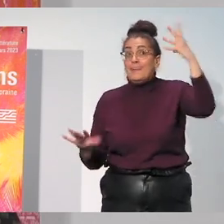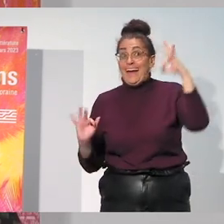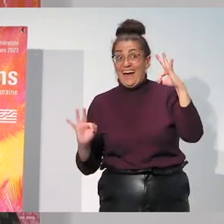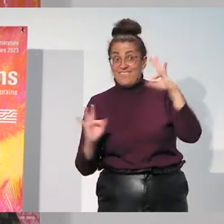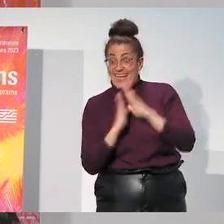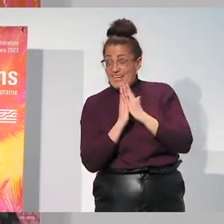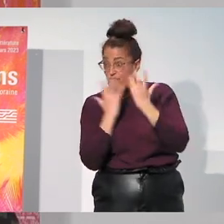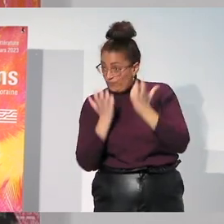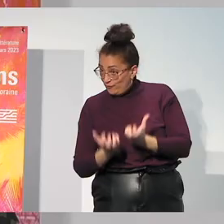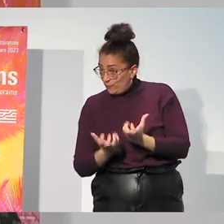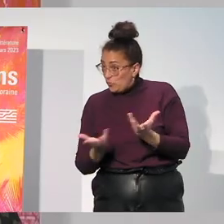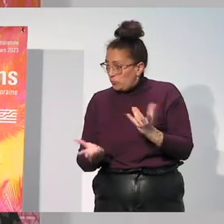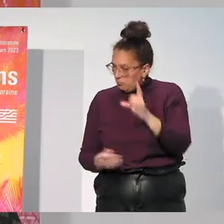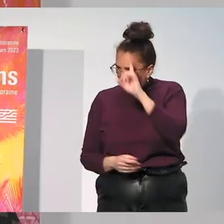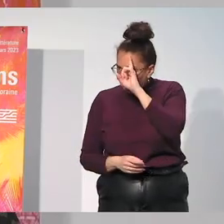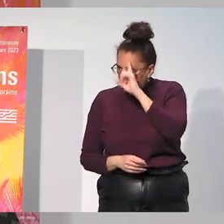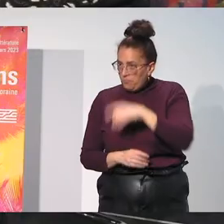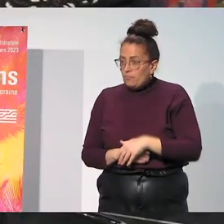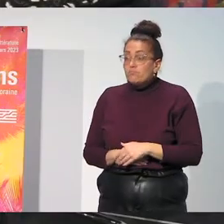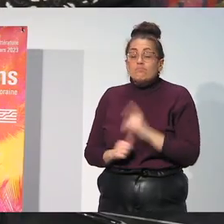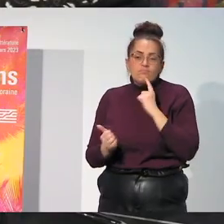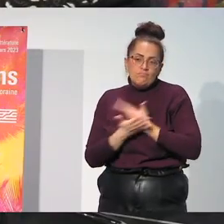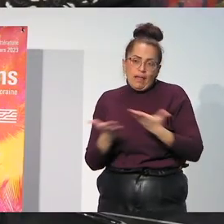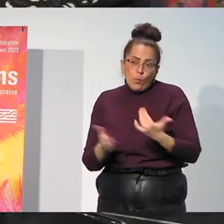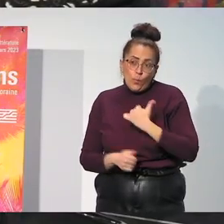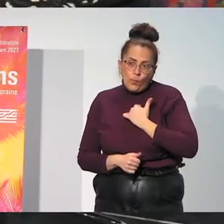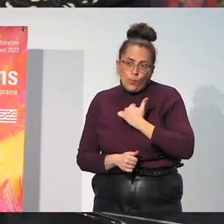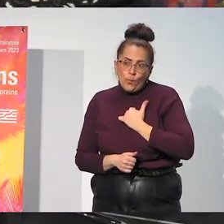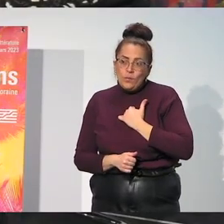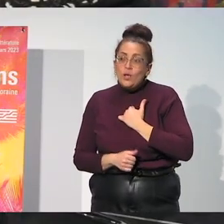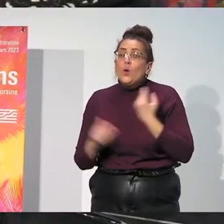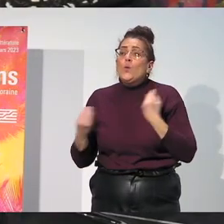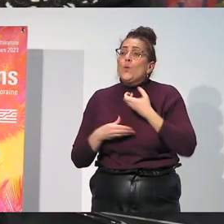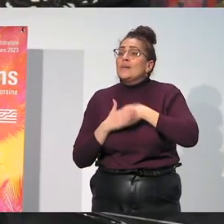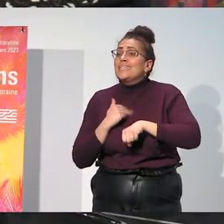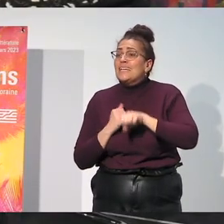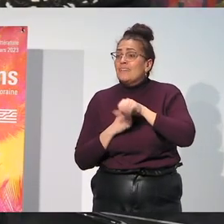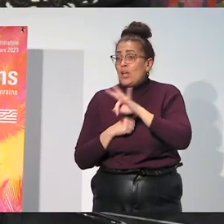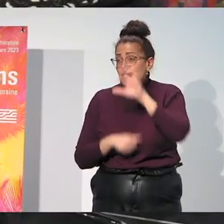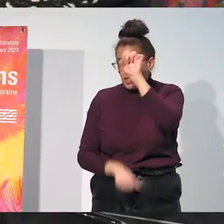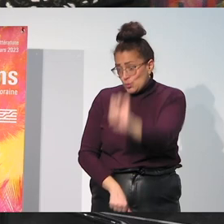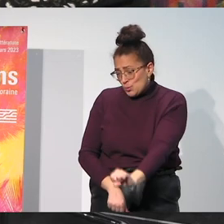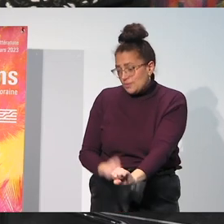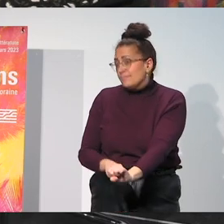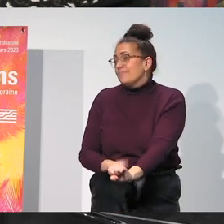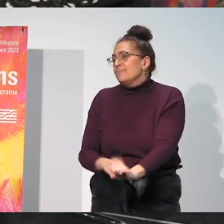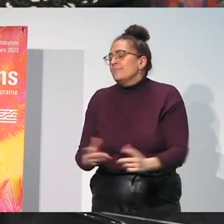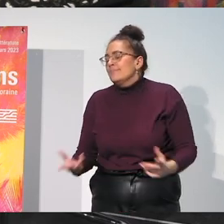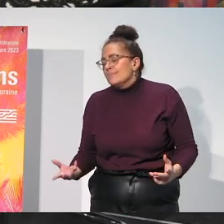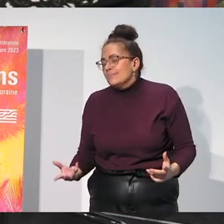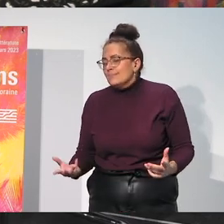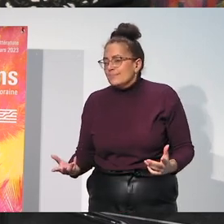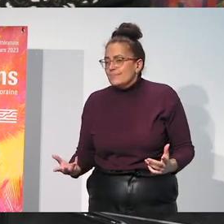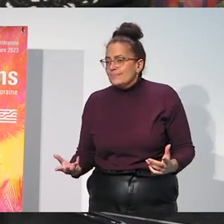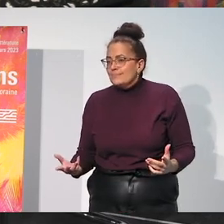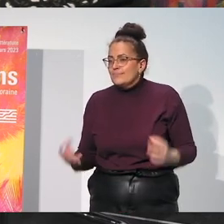Alors, c'est d'abord une motivation très personnelle, puisque je suis née dans le sud de la France, j'ai grandi dans le sud de la France, donc un endroit où il